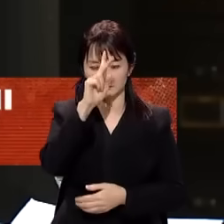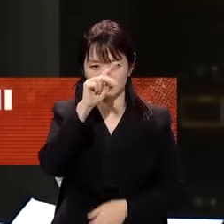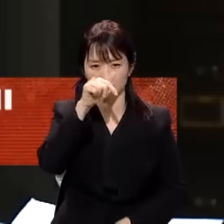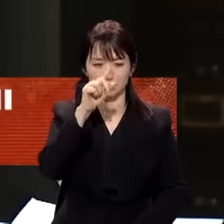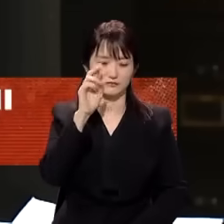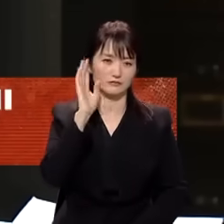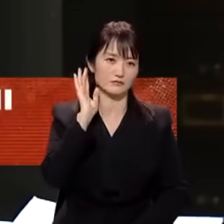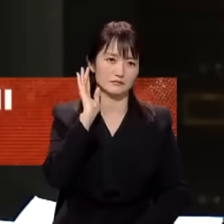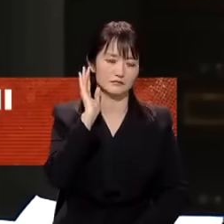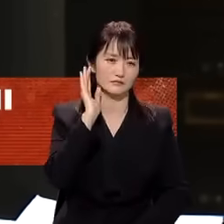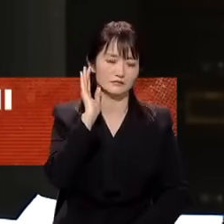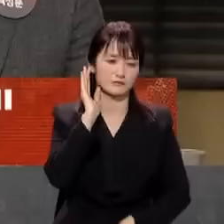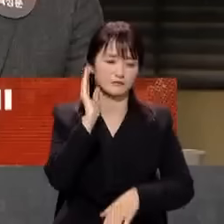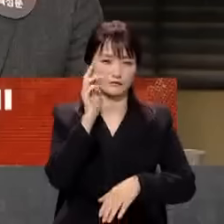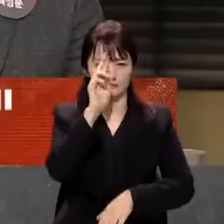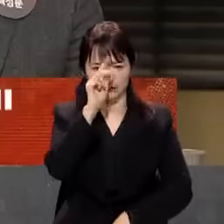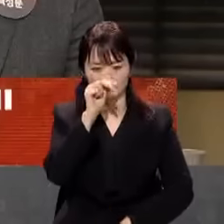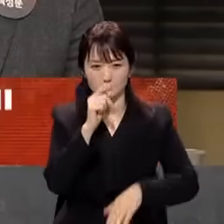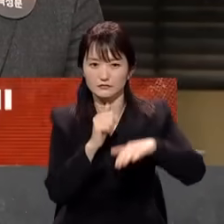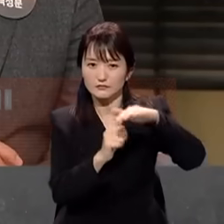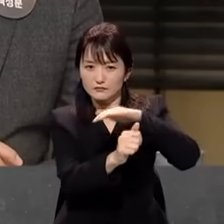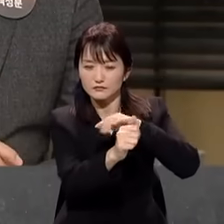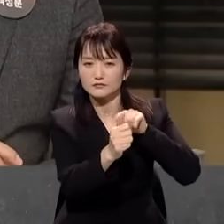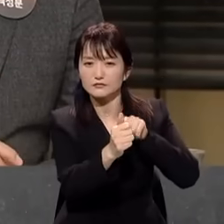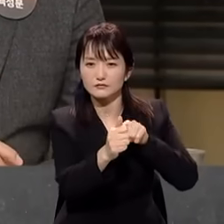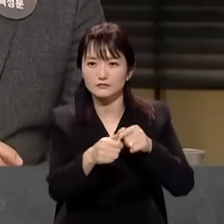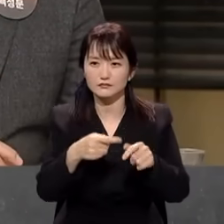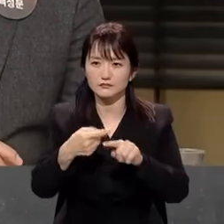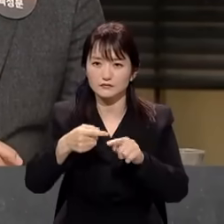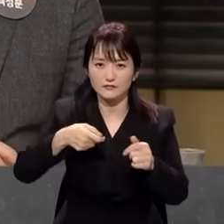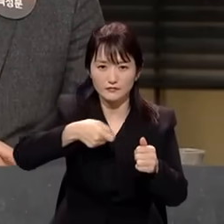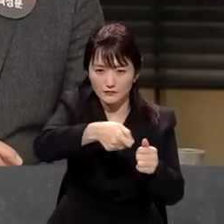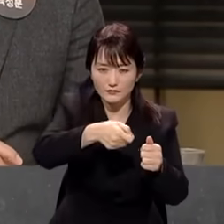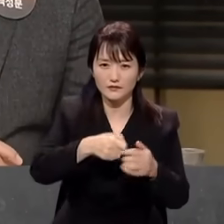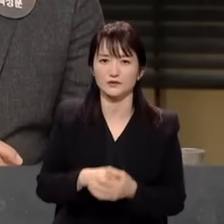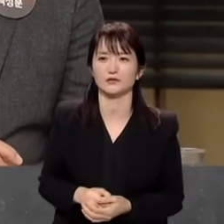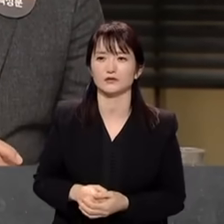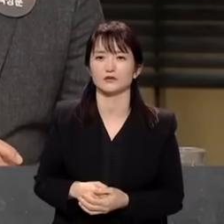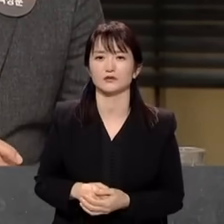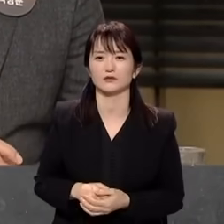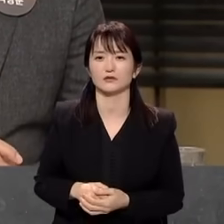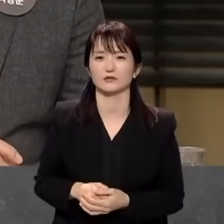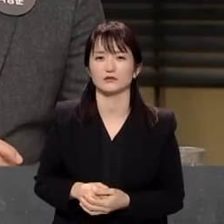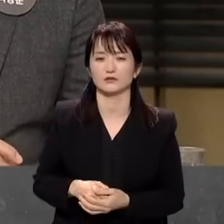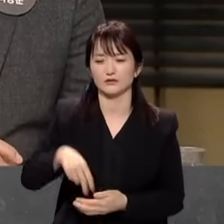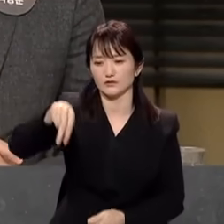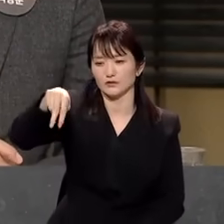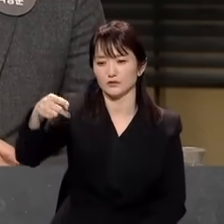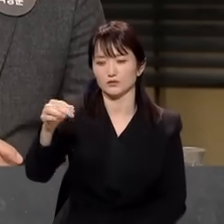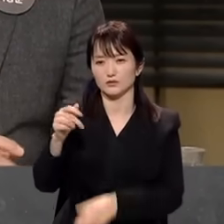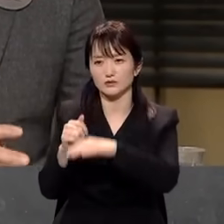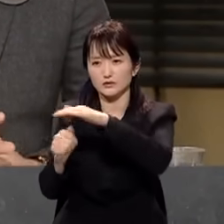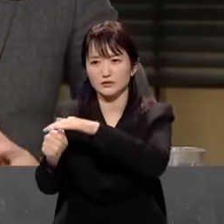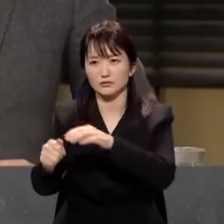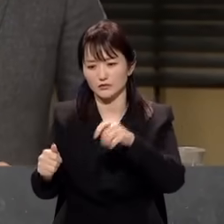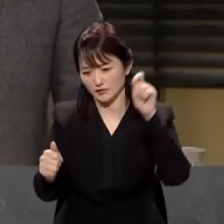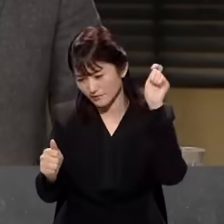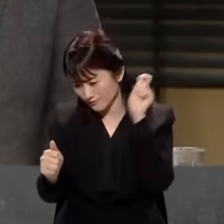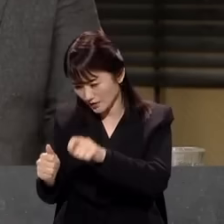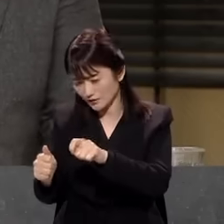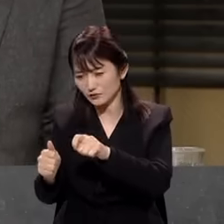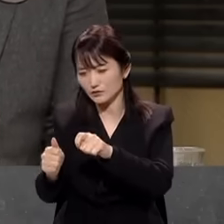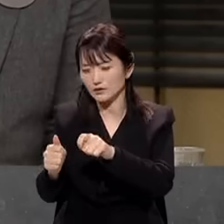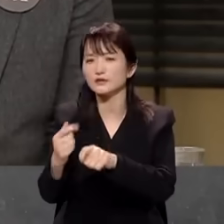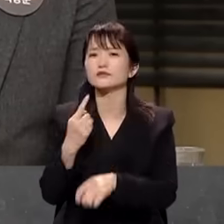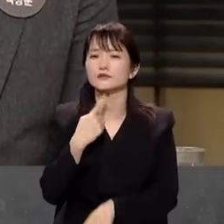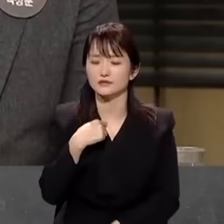말이죠. 송영길 당시 민주당 대표도 유세 현장에서 그 무슨 망치로. 야, 이거 왜 이럽니까, 진짜 우리나라에서.